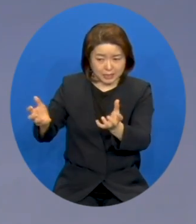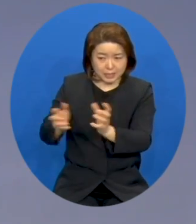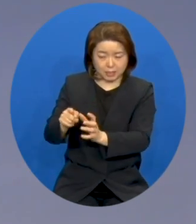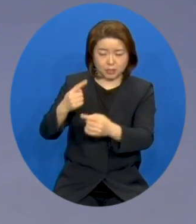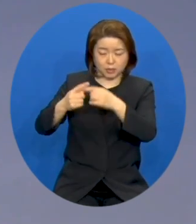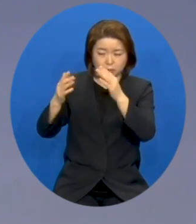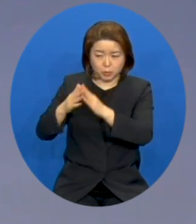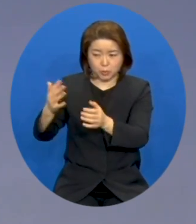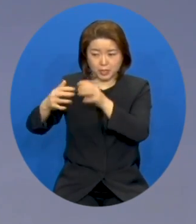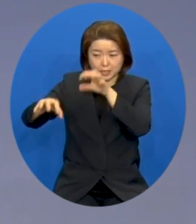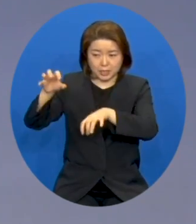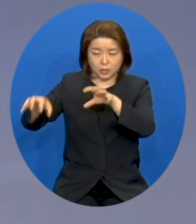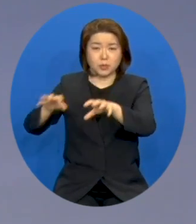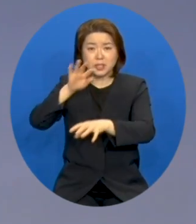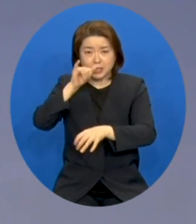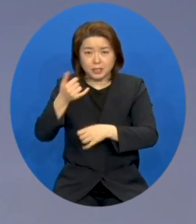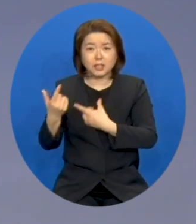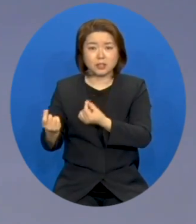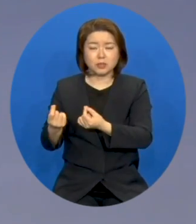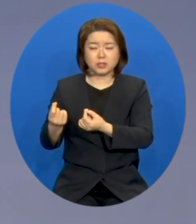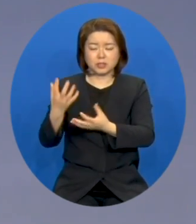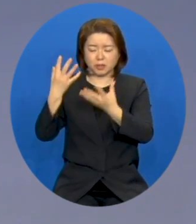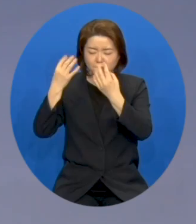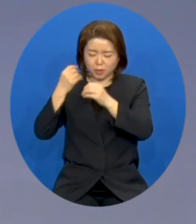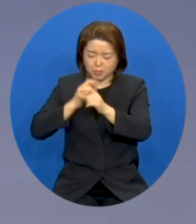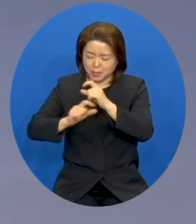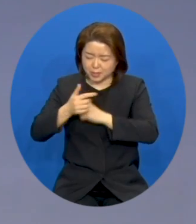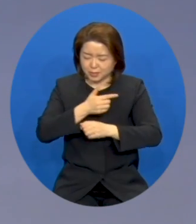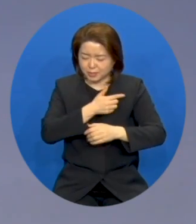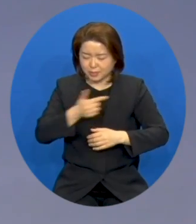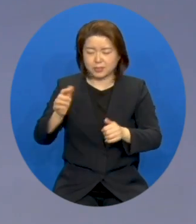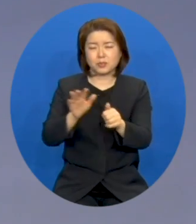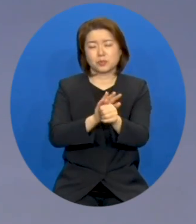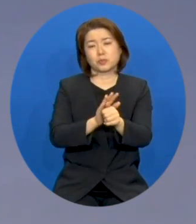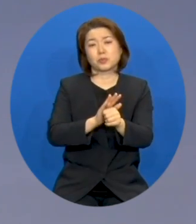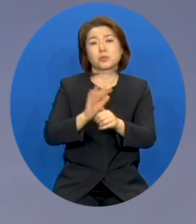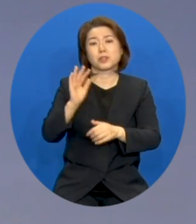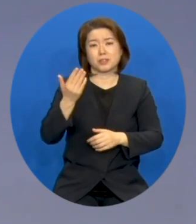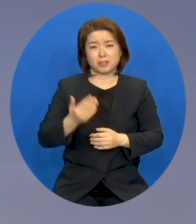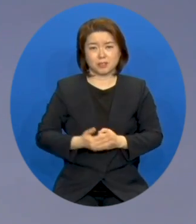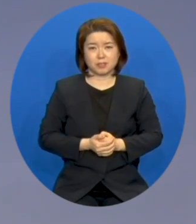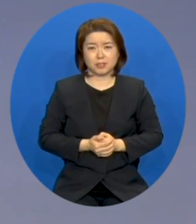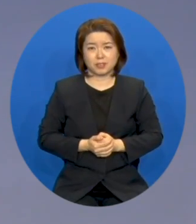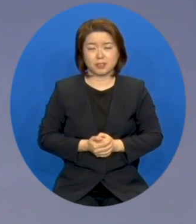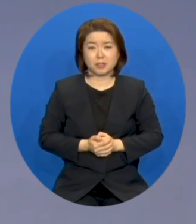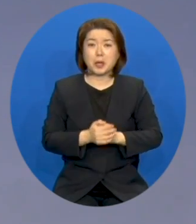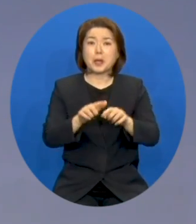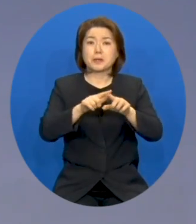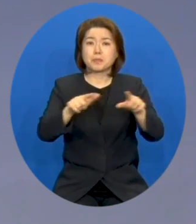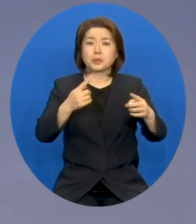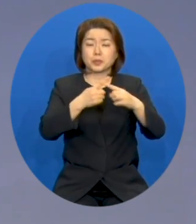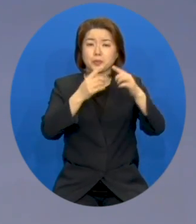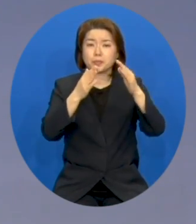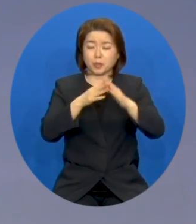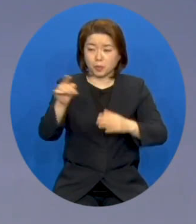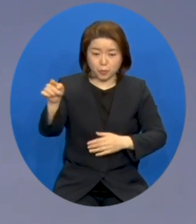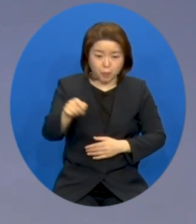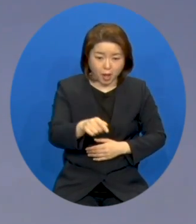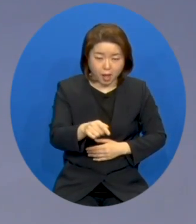교회가 이웃에 있다는 것이 얼마나 큰 위로가 되는지 모릅니다. 흔히들 교회